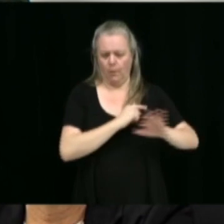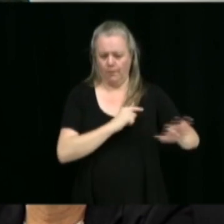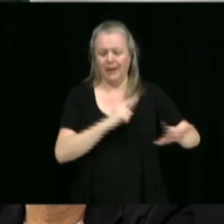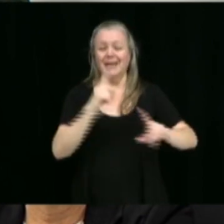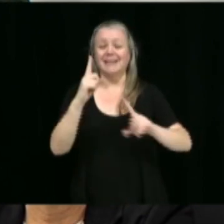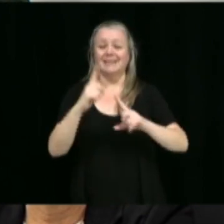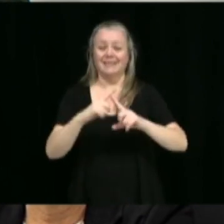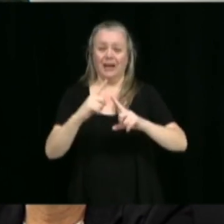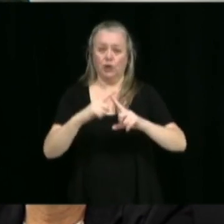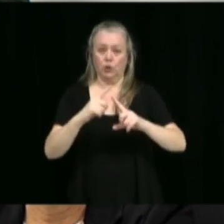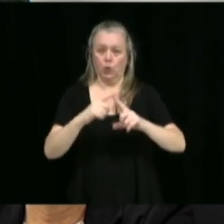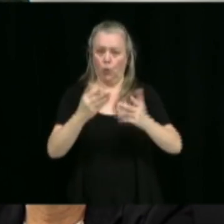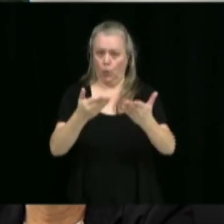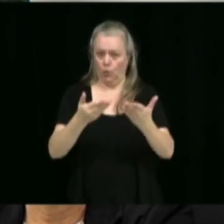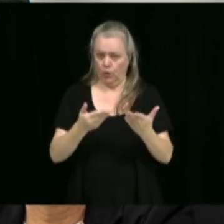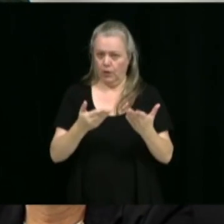et